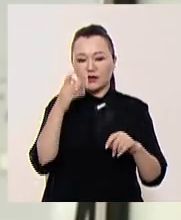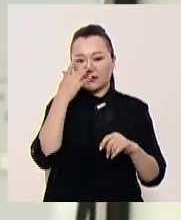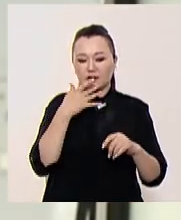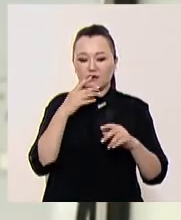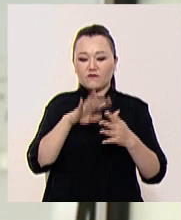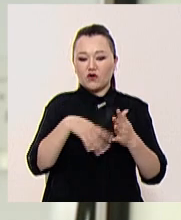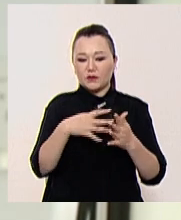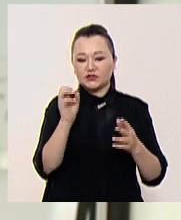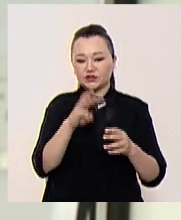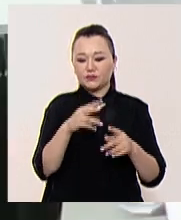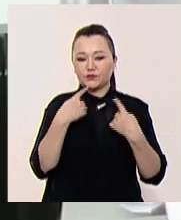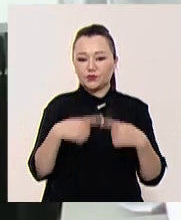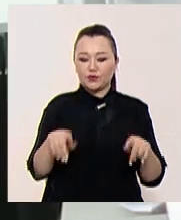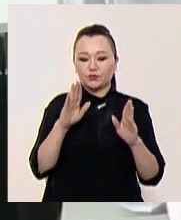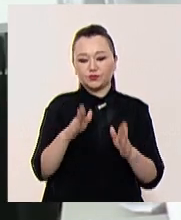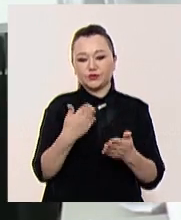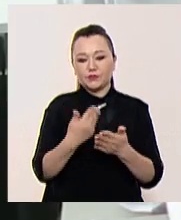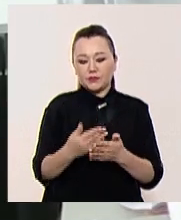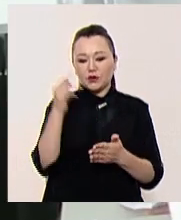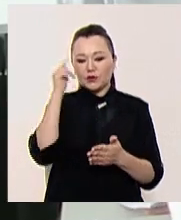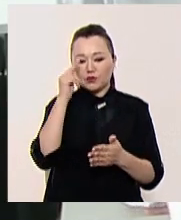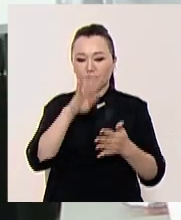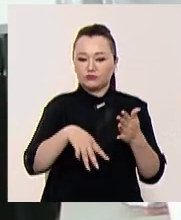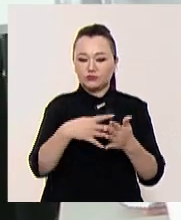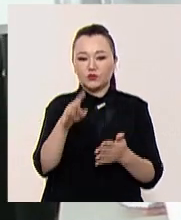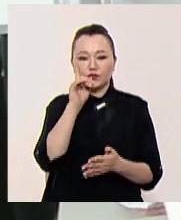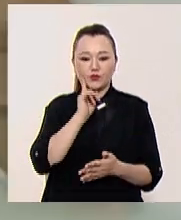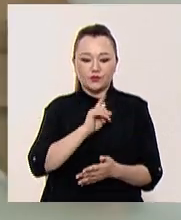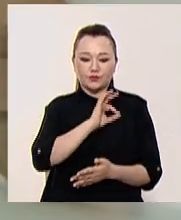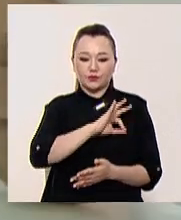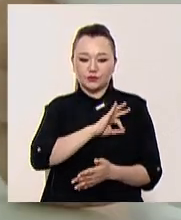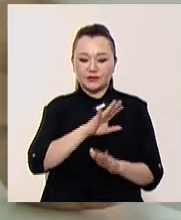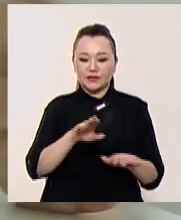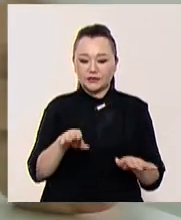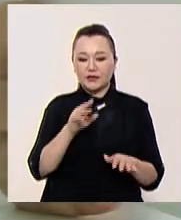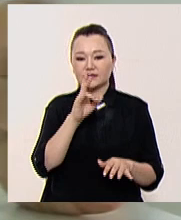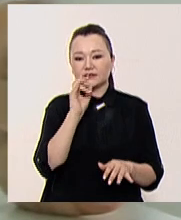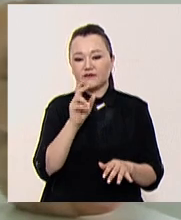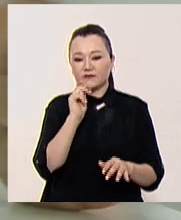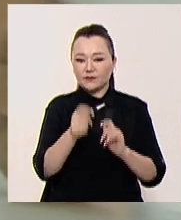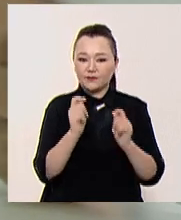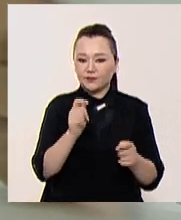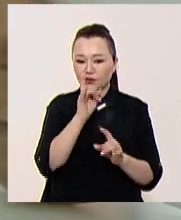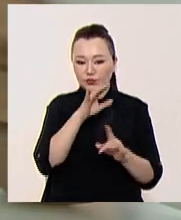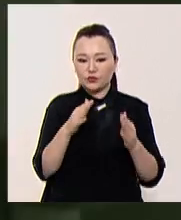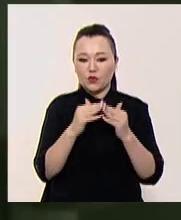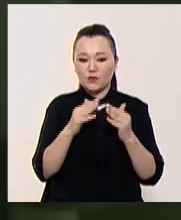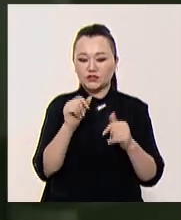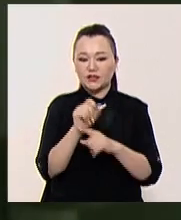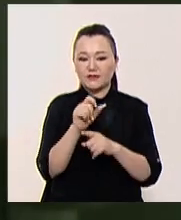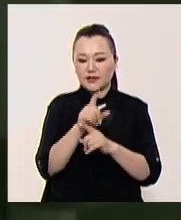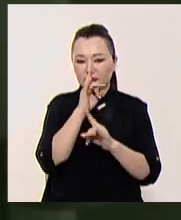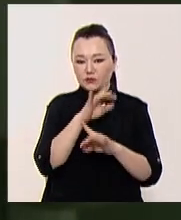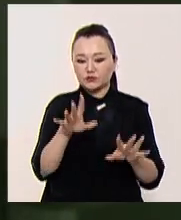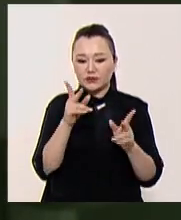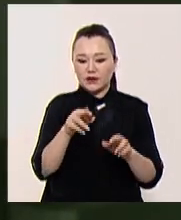форматтан өзгеше болатынын айтады. Яғни икемді оқу кестесін қолданбақша оқушыларға баға қойылмайды, үй тапсырмасы берілмейді. Ал жазғы